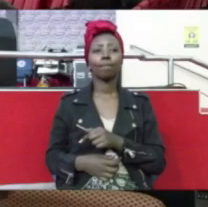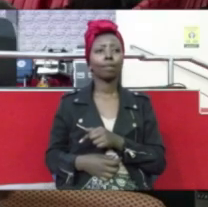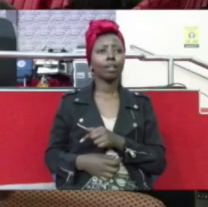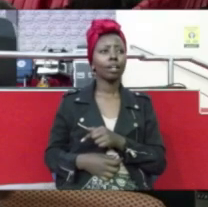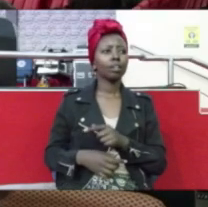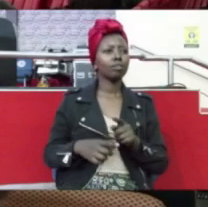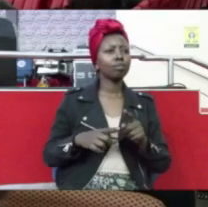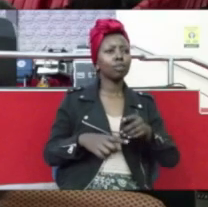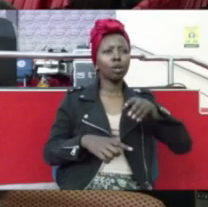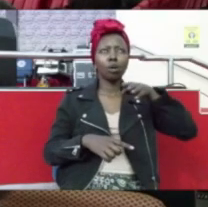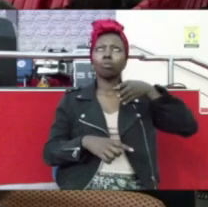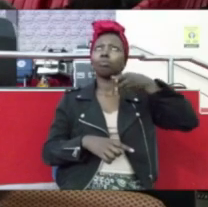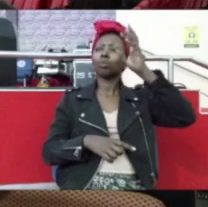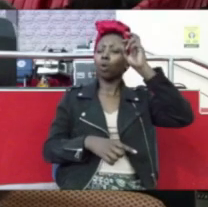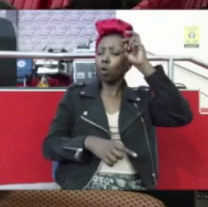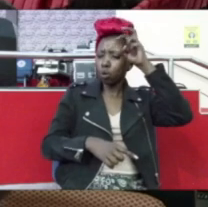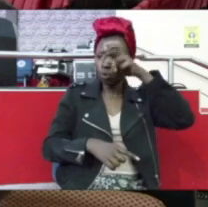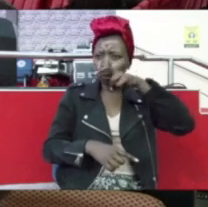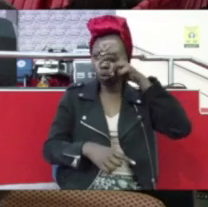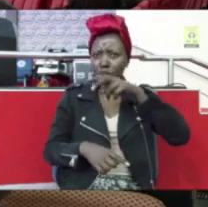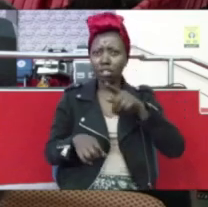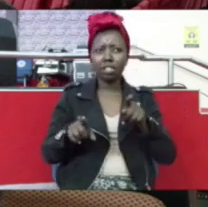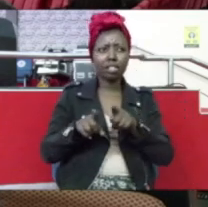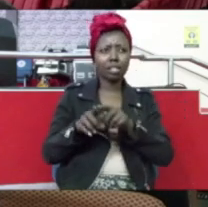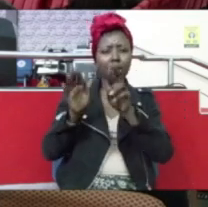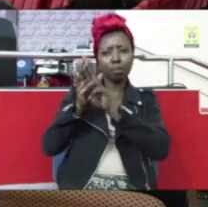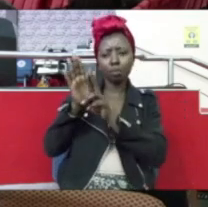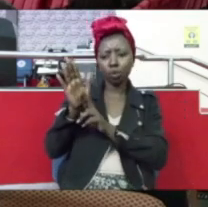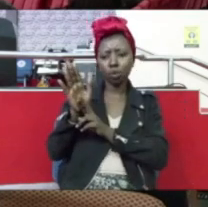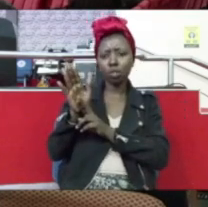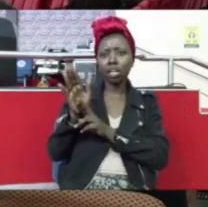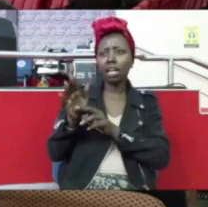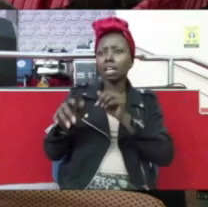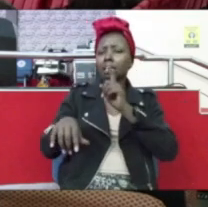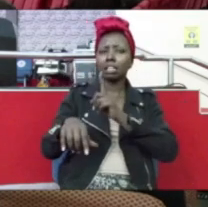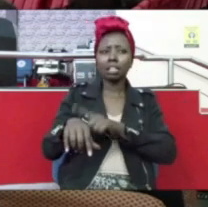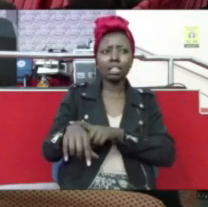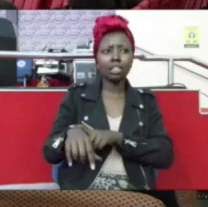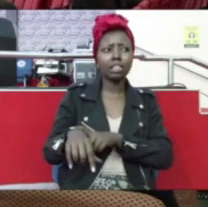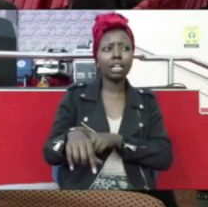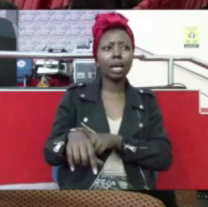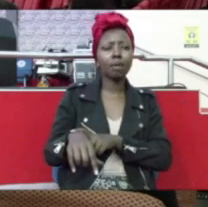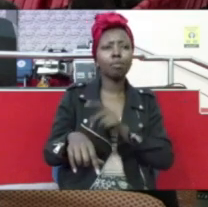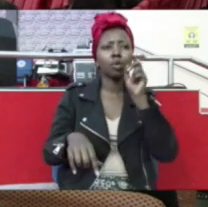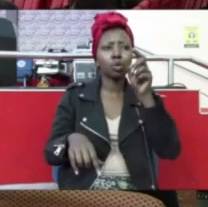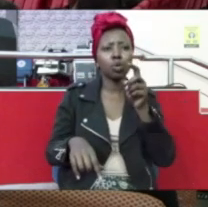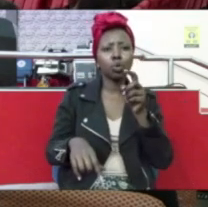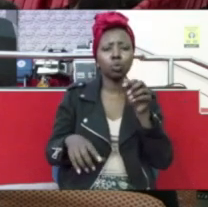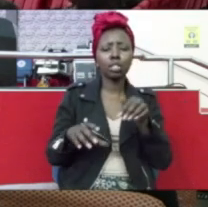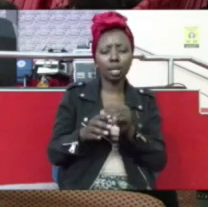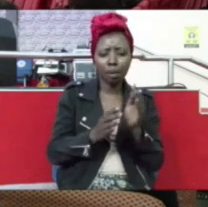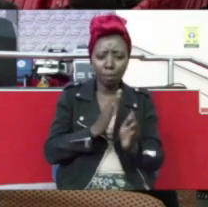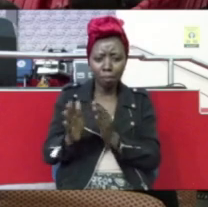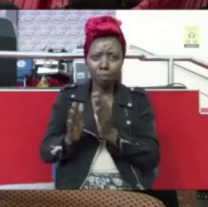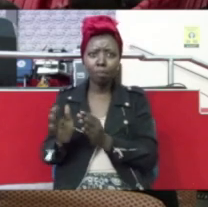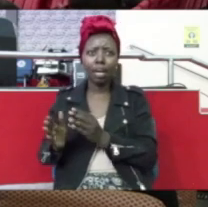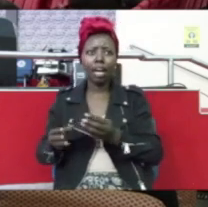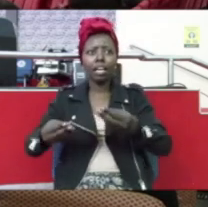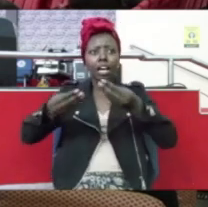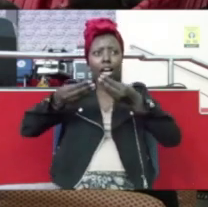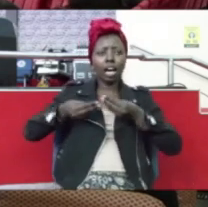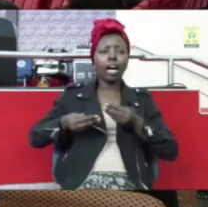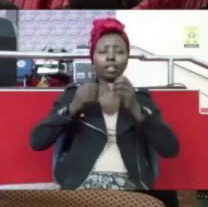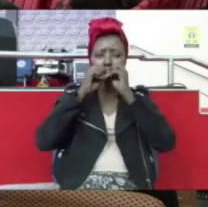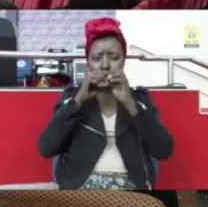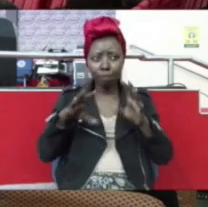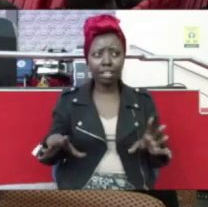God watches his principles, and wherever there is a principle, when you plug into it, it gives you blessings whoever you